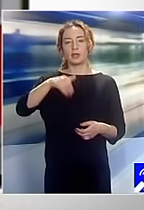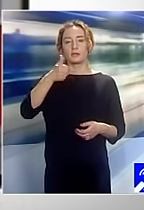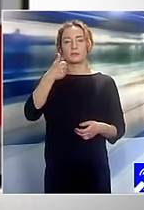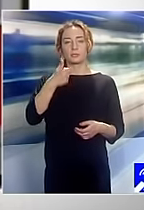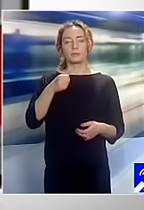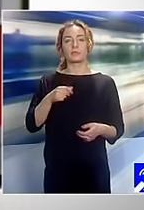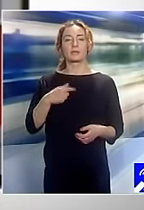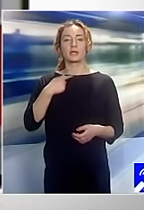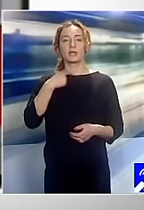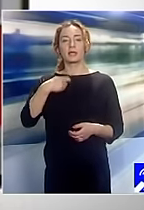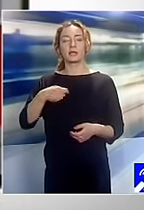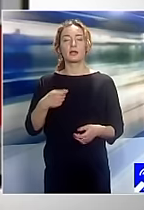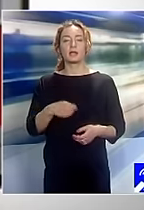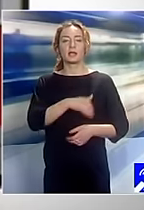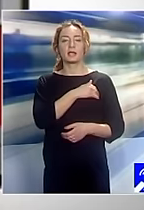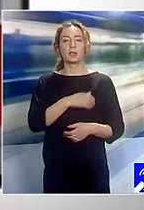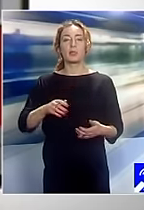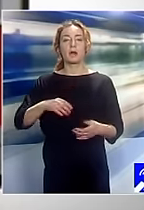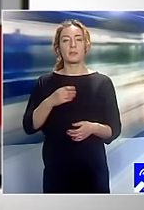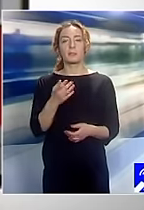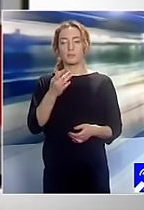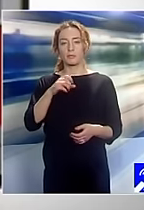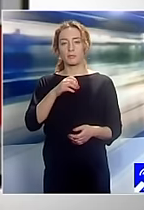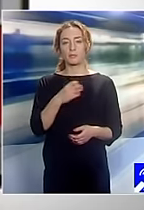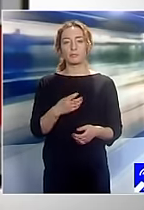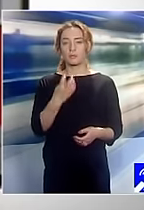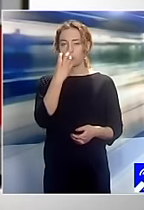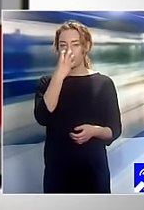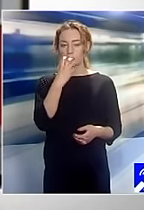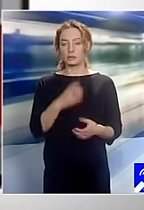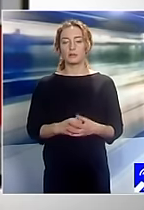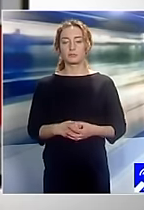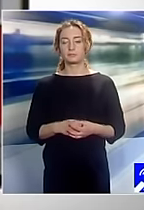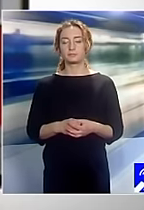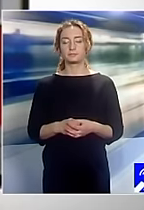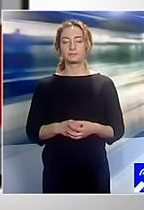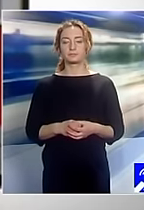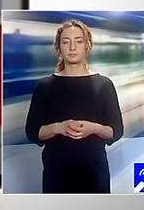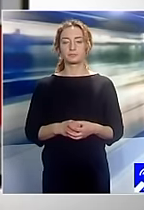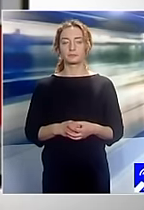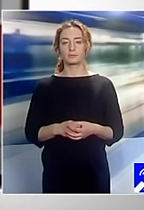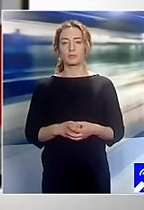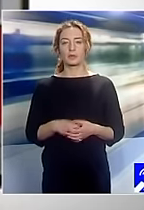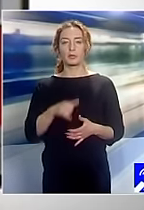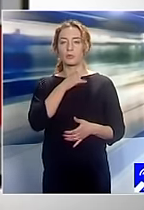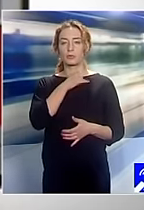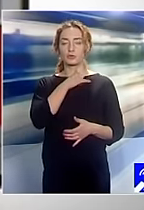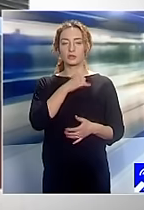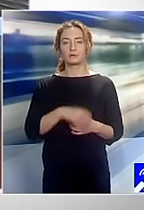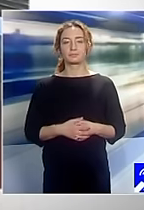a fost în 2009. Deci uitați că au trecut 6-7 ani de atunci. Despre care am vorbit luna trecută cu profesorul Căstină.